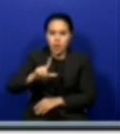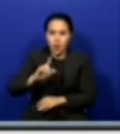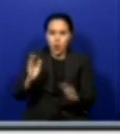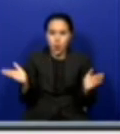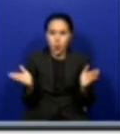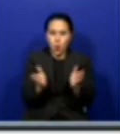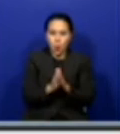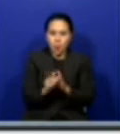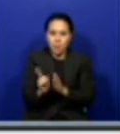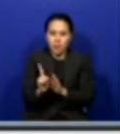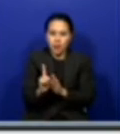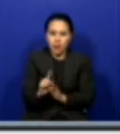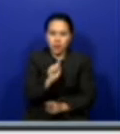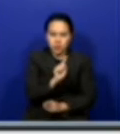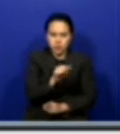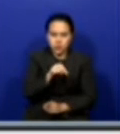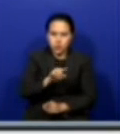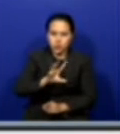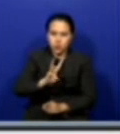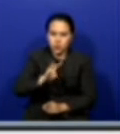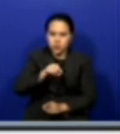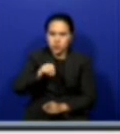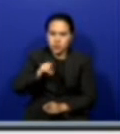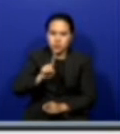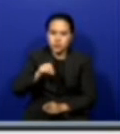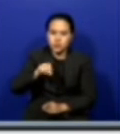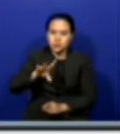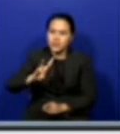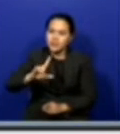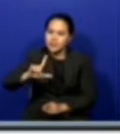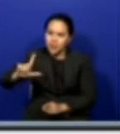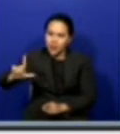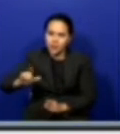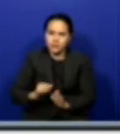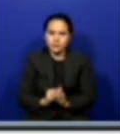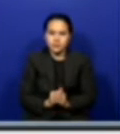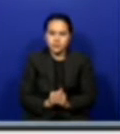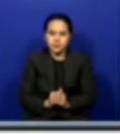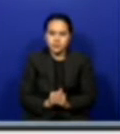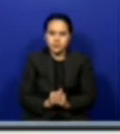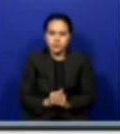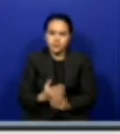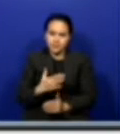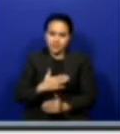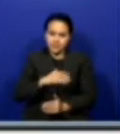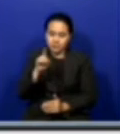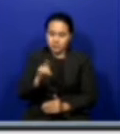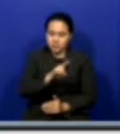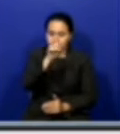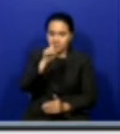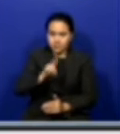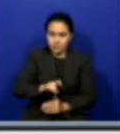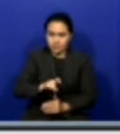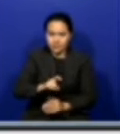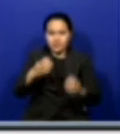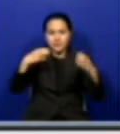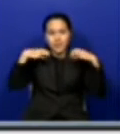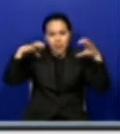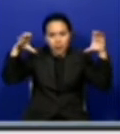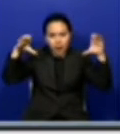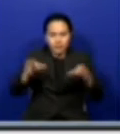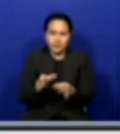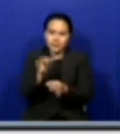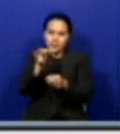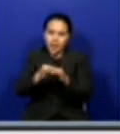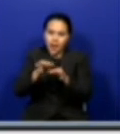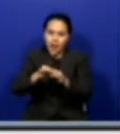งถึง 1.6 ถึง 1.7 ล้านล้านบาทดิฉันอยากจะถามว่ารัฐบาลและธนาคารแห่งประเทศไ